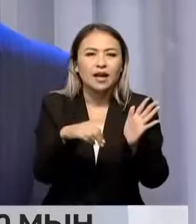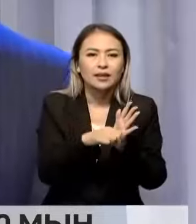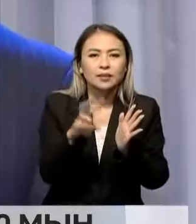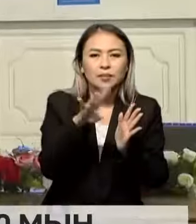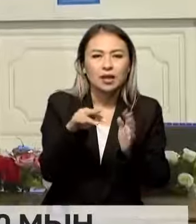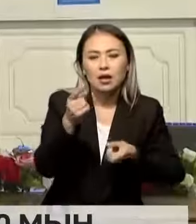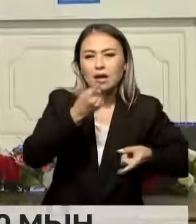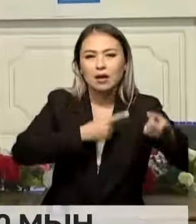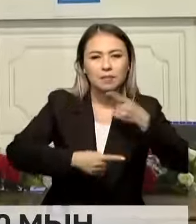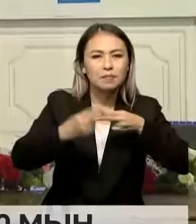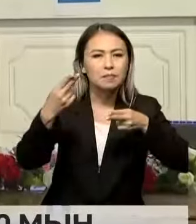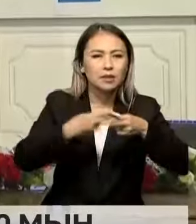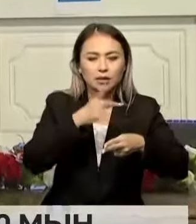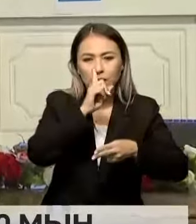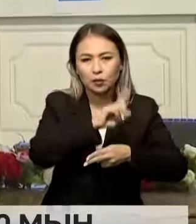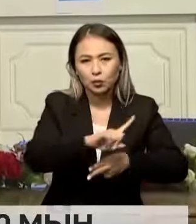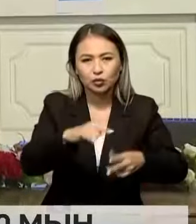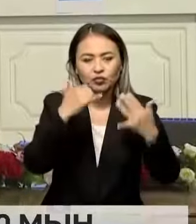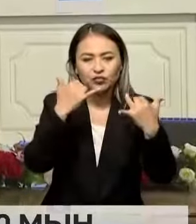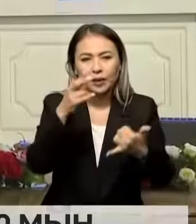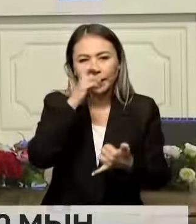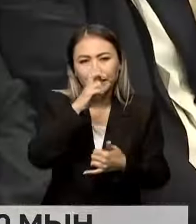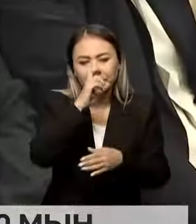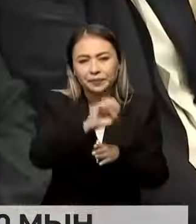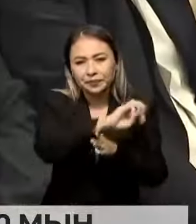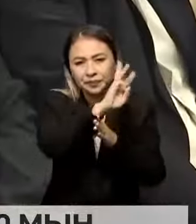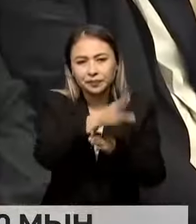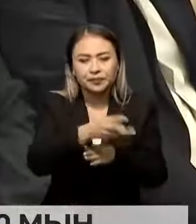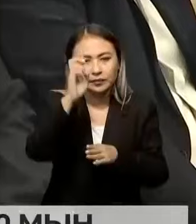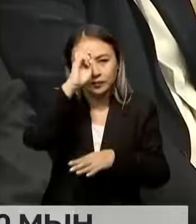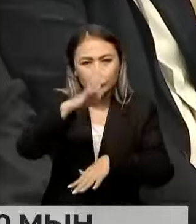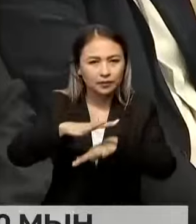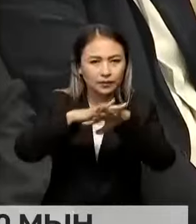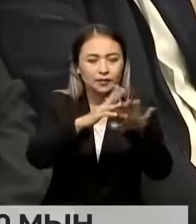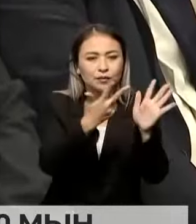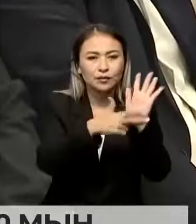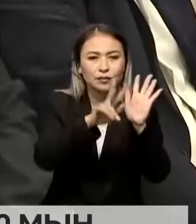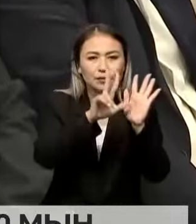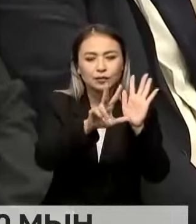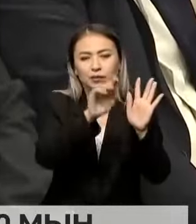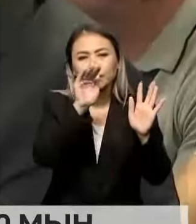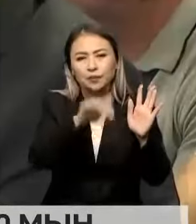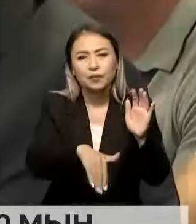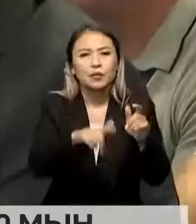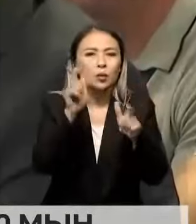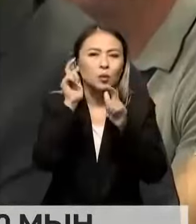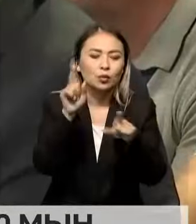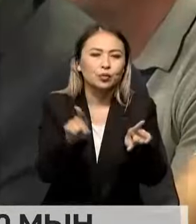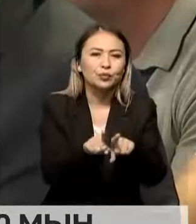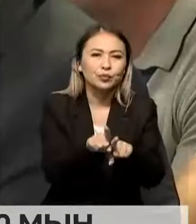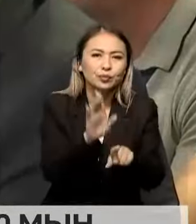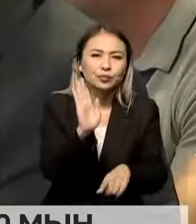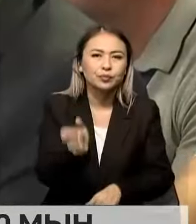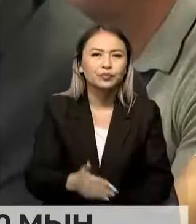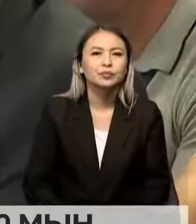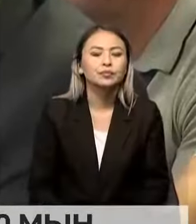астамы қайтарымсыз субсидия. Сондай-ақ шаруаларда жанармаймен қамтамасыз ету үшін үкіметтен 83 мың тонна арзандатылған дизель отыны да қарастырылып отыр.